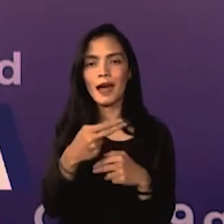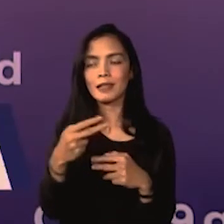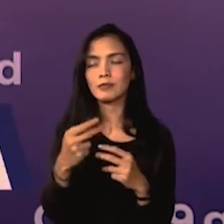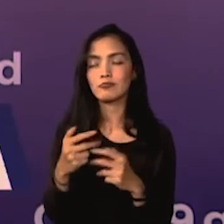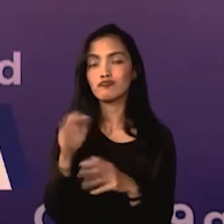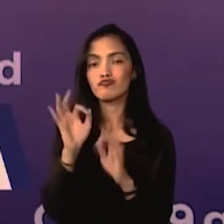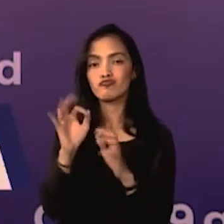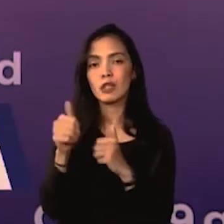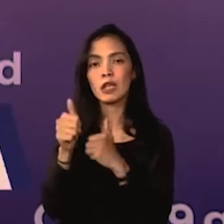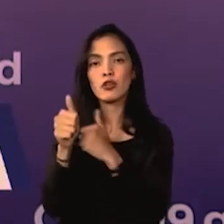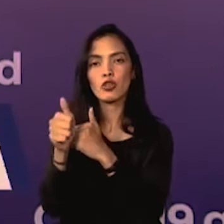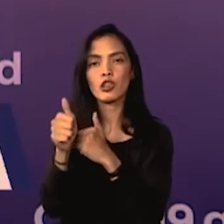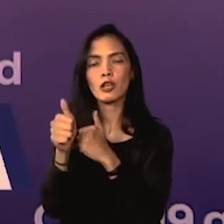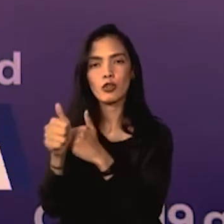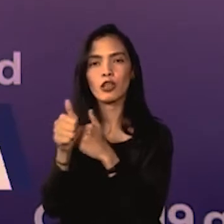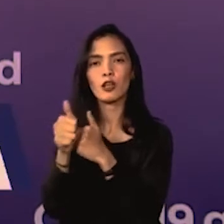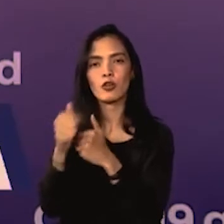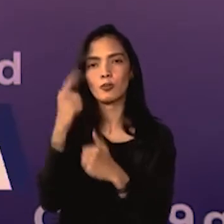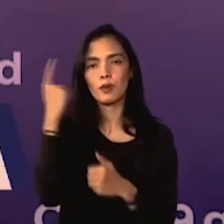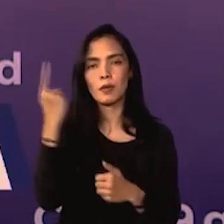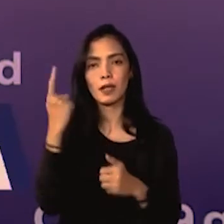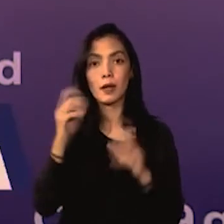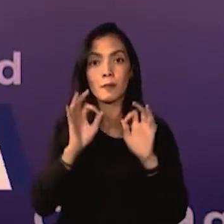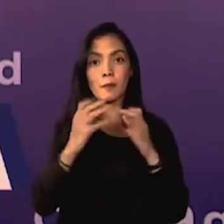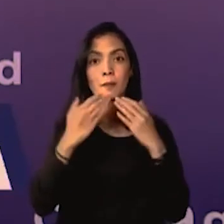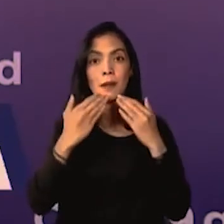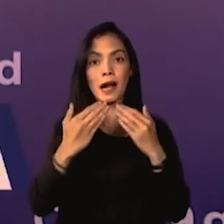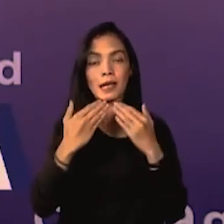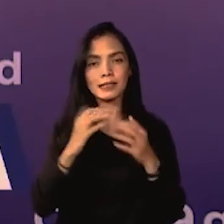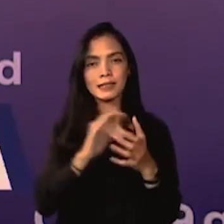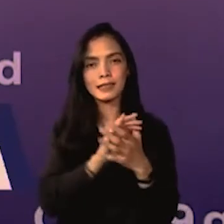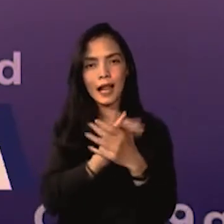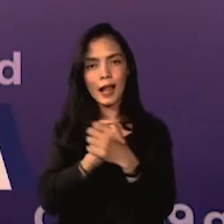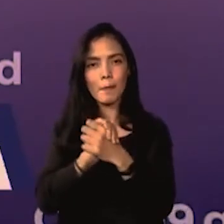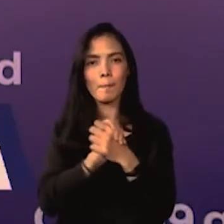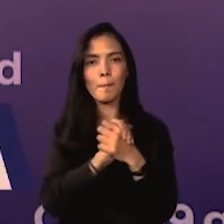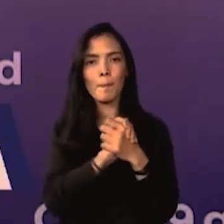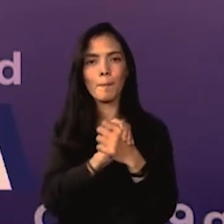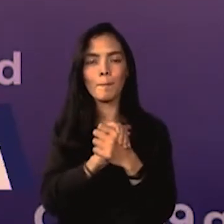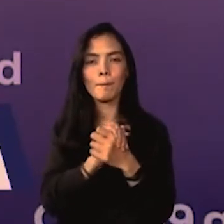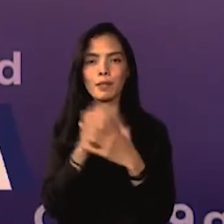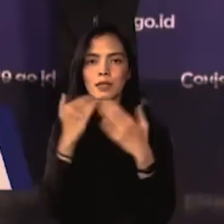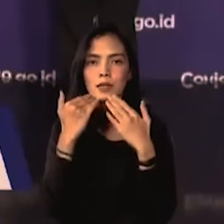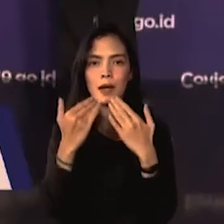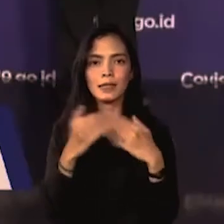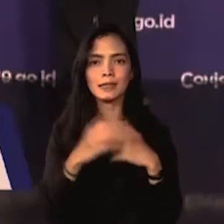perhatiannya untuk kita semua. Salam sejahtera untuk kita semua. Terima kasih.